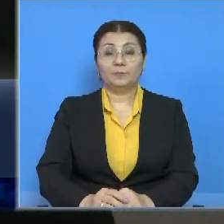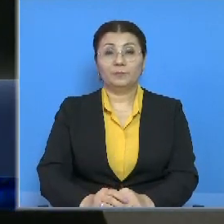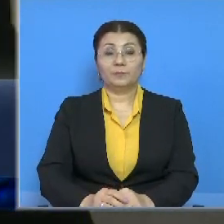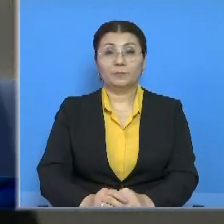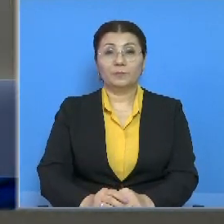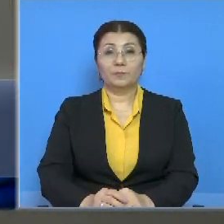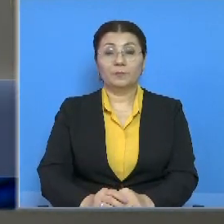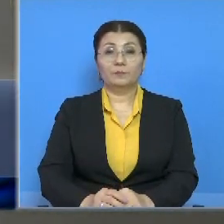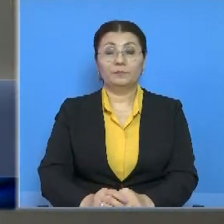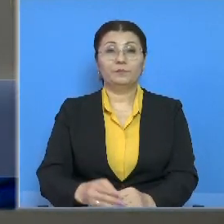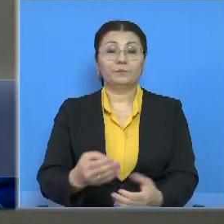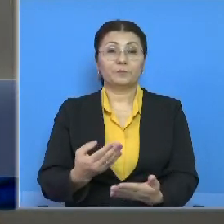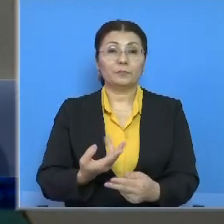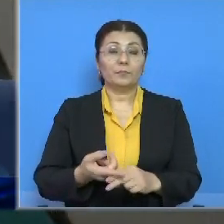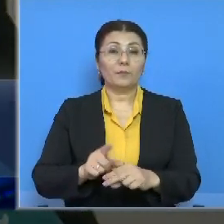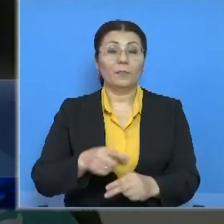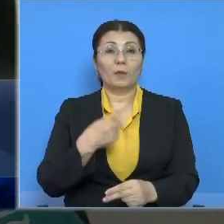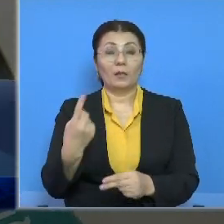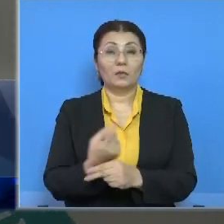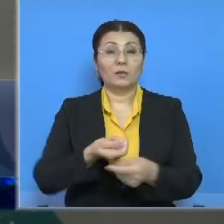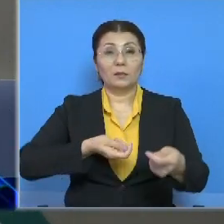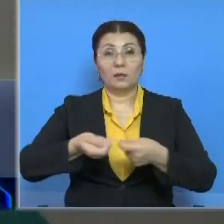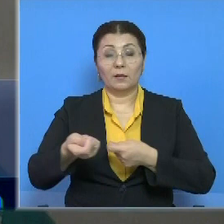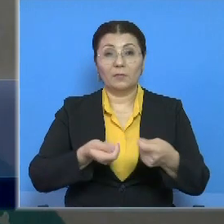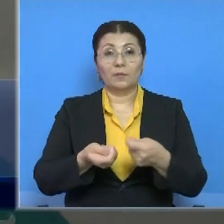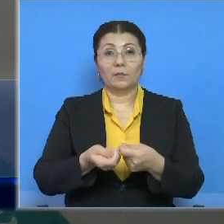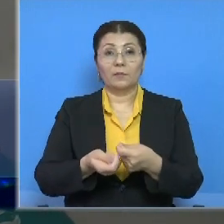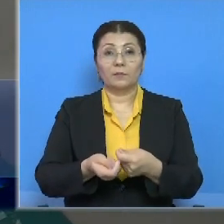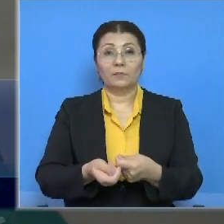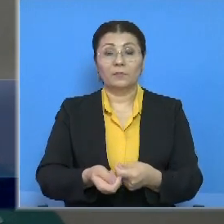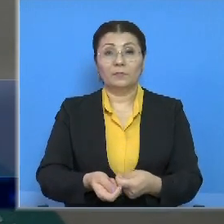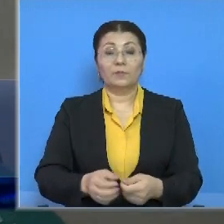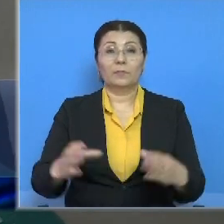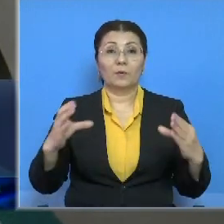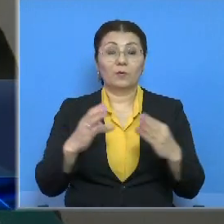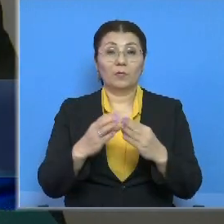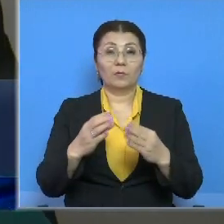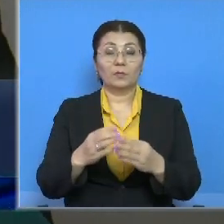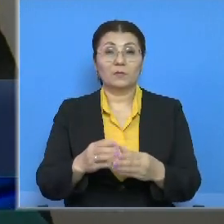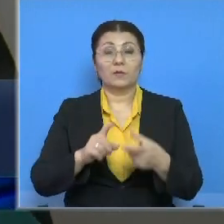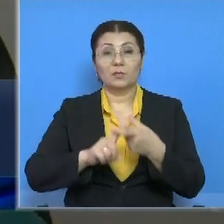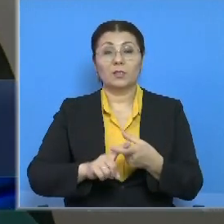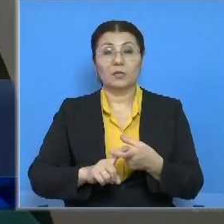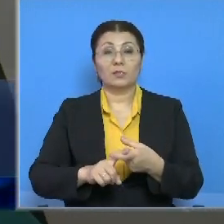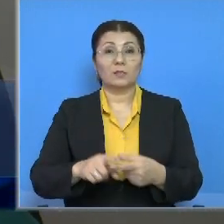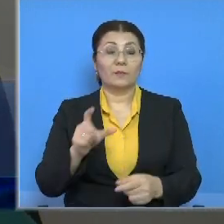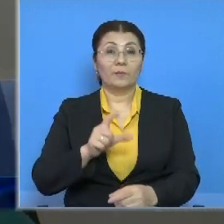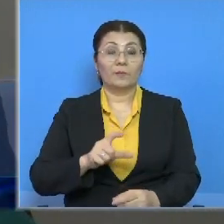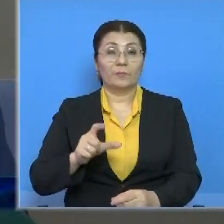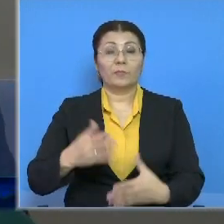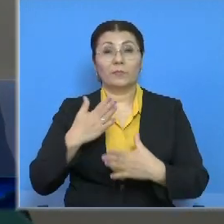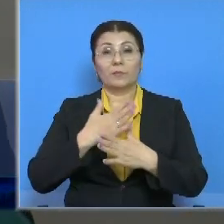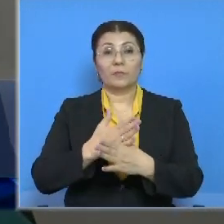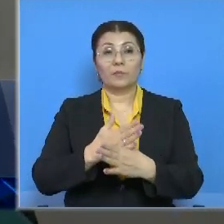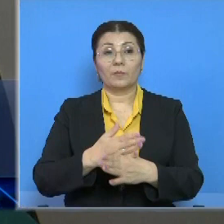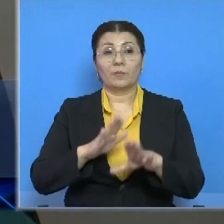это опять один из механизмов управления в обществе через общественность и помощь,